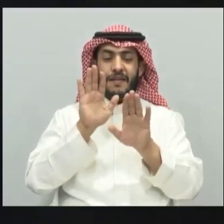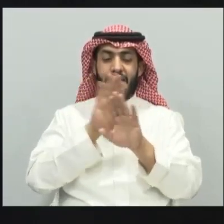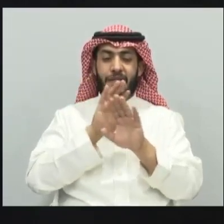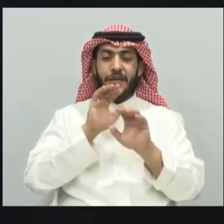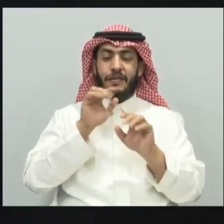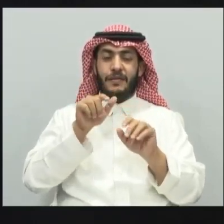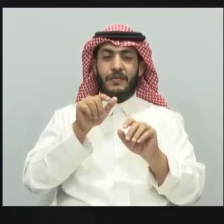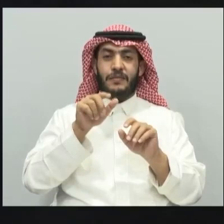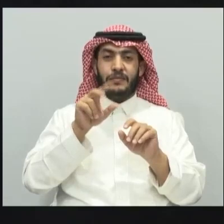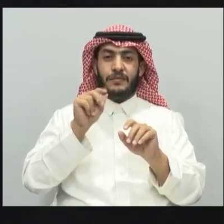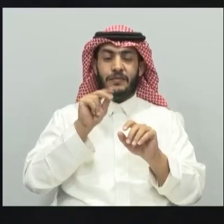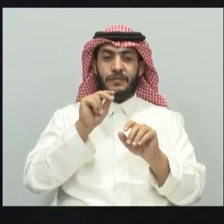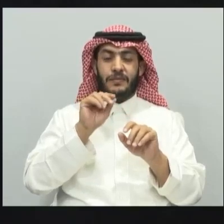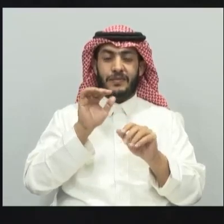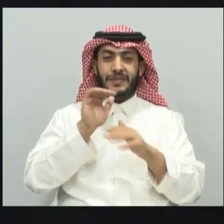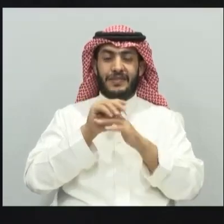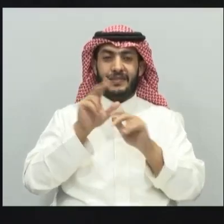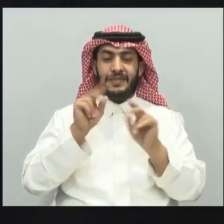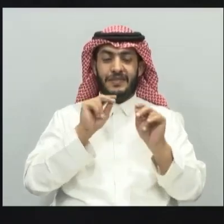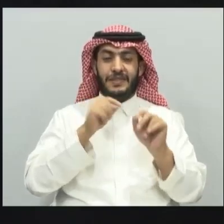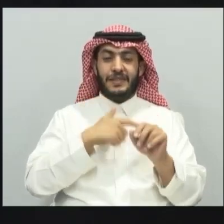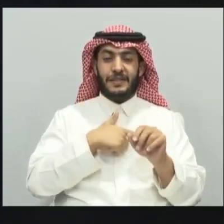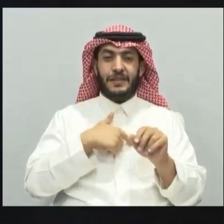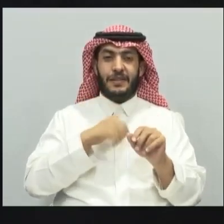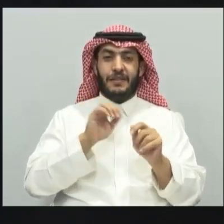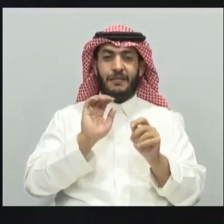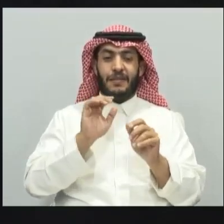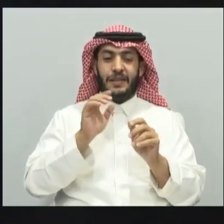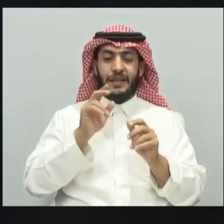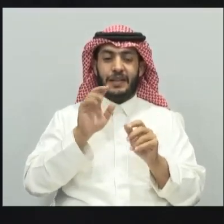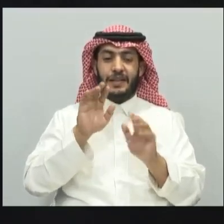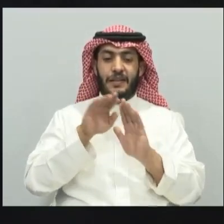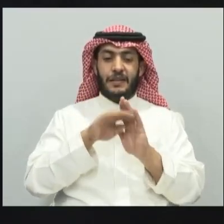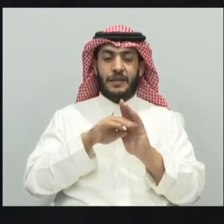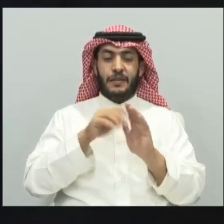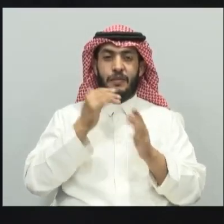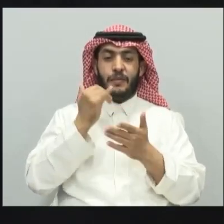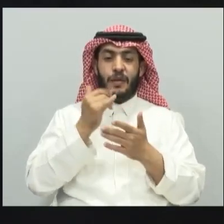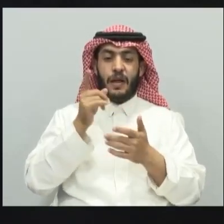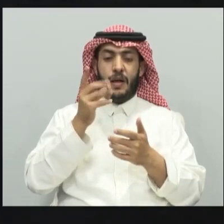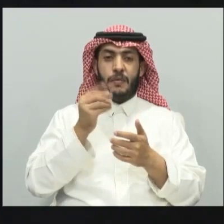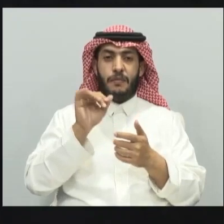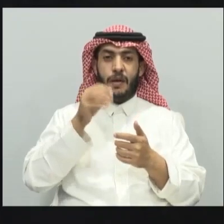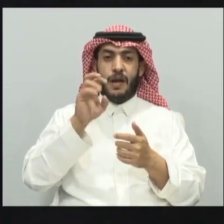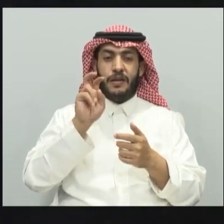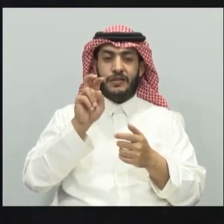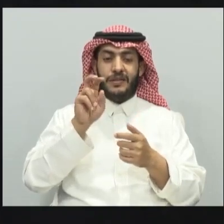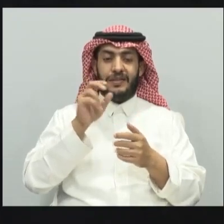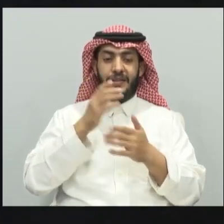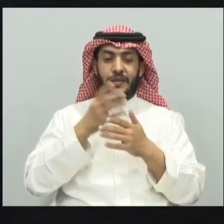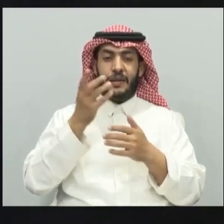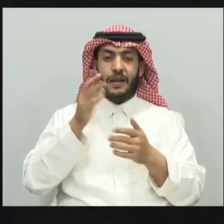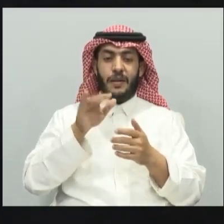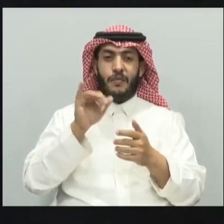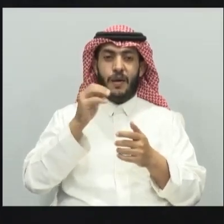التي ذكرنا شيئا منها قبل قليل ما يسمى بالتدريس هنا ما رواه ابن ماجه رحمه الله تعالى عن